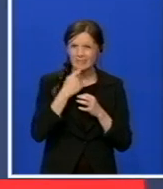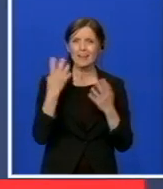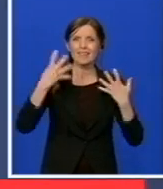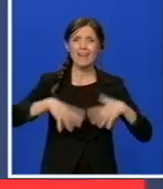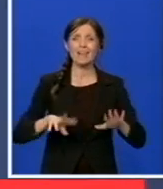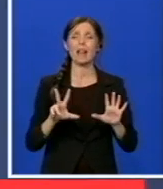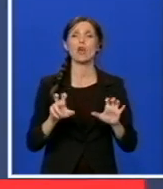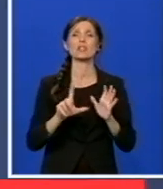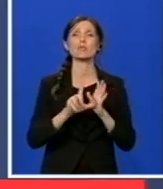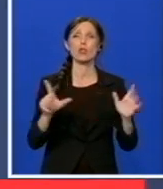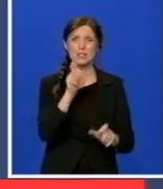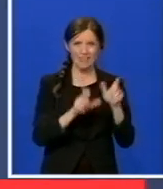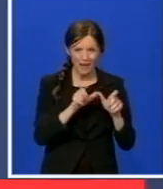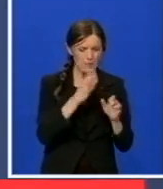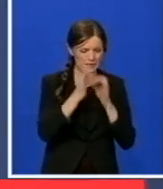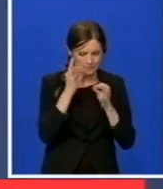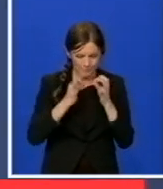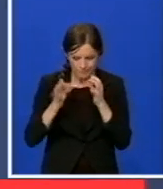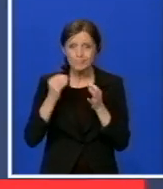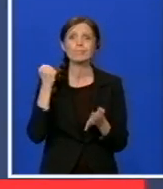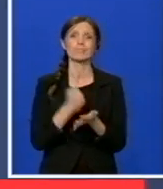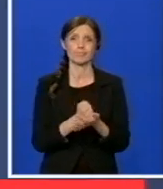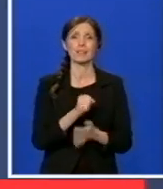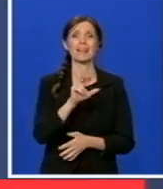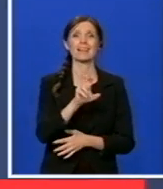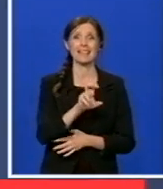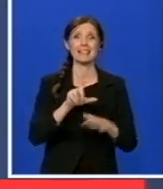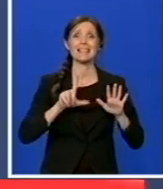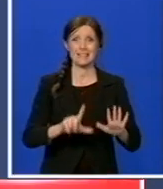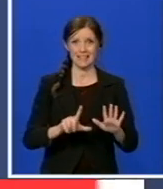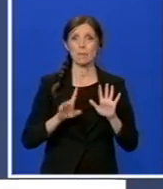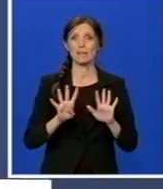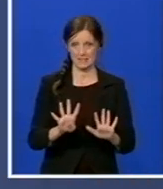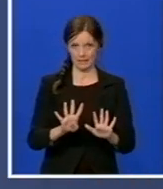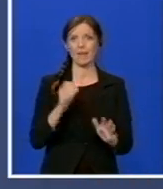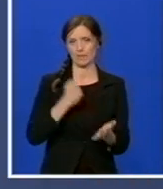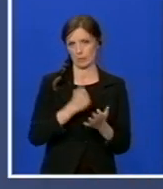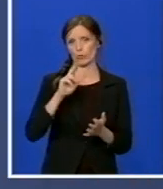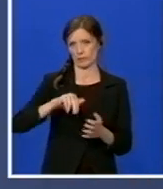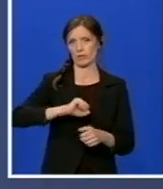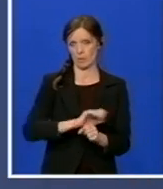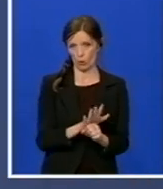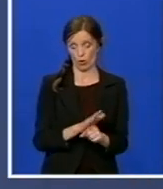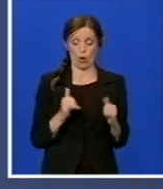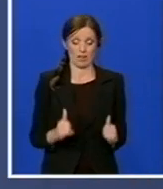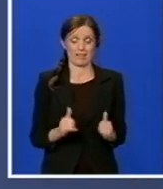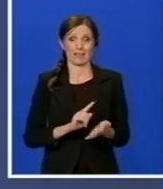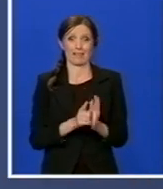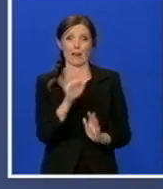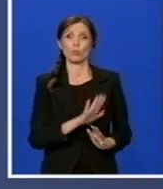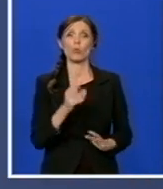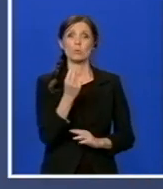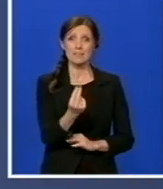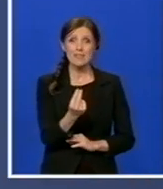9.817 osoba, od kojih je 379 bilo pozitivno. U ovom momentu na respiratorima se